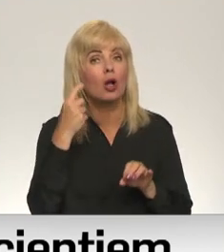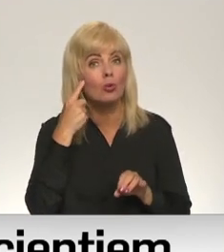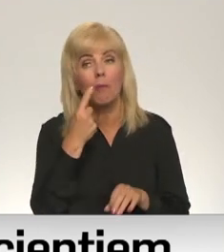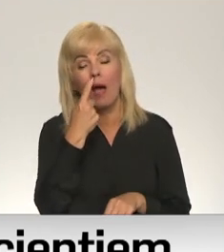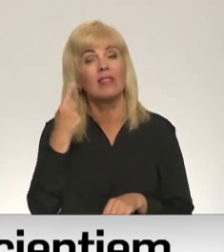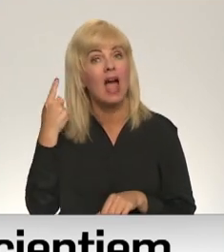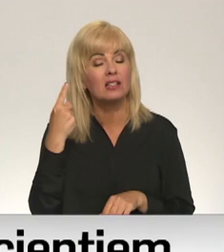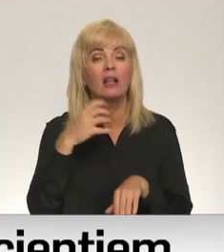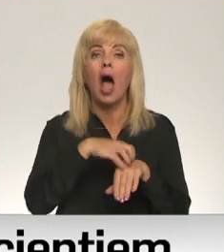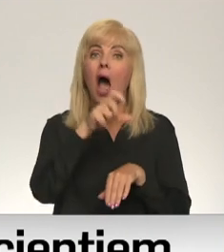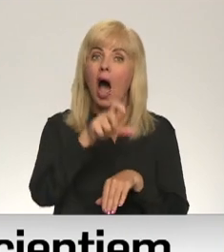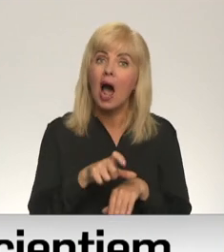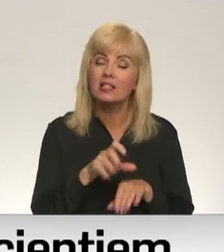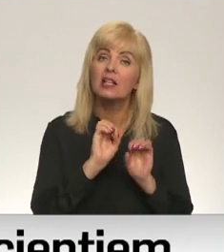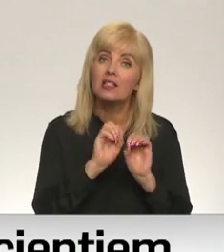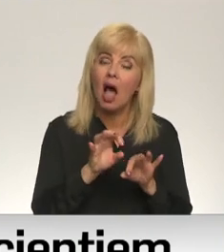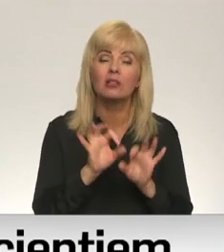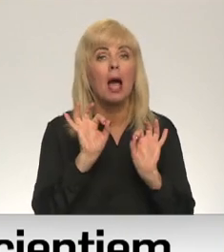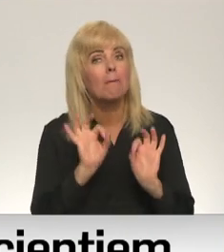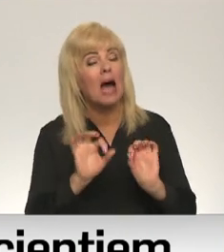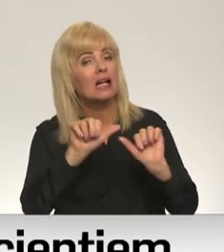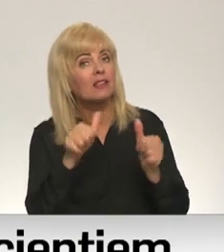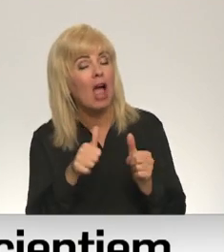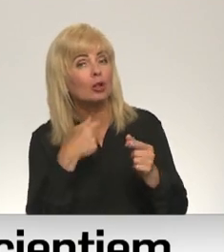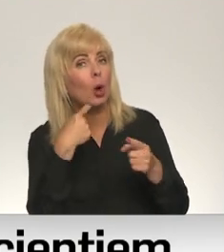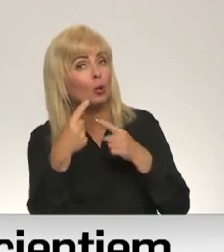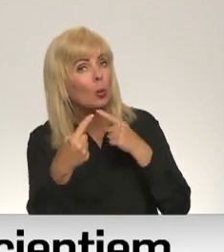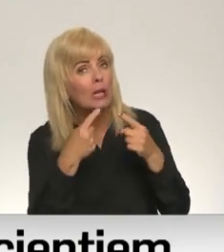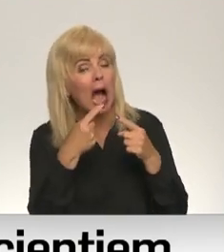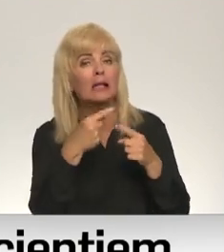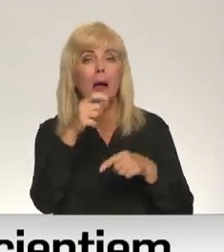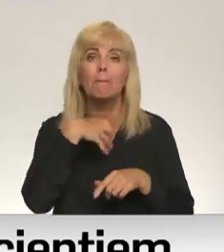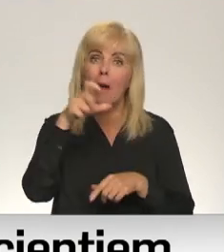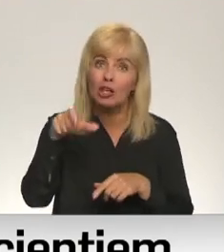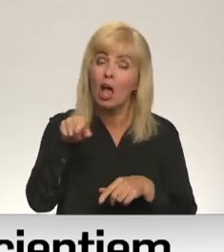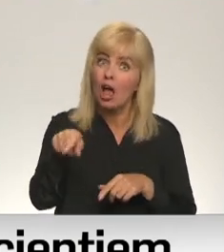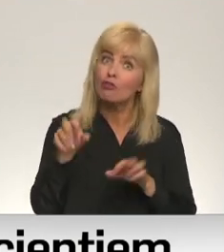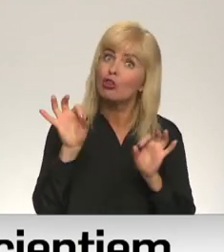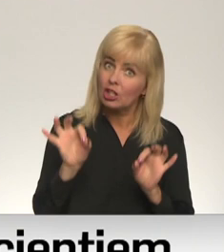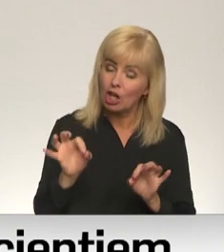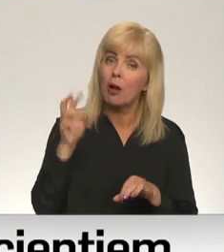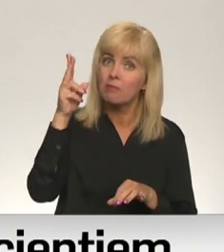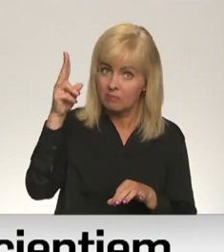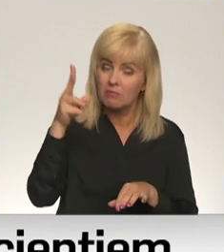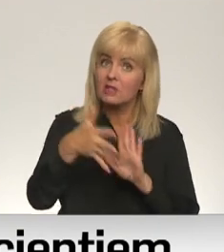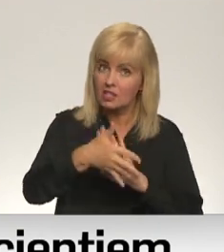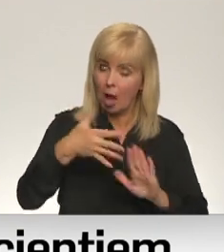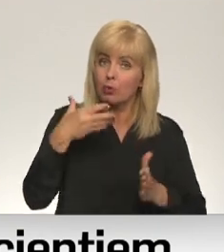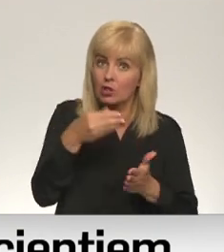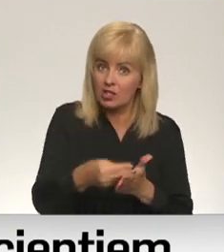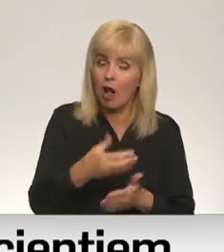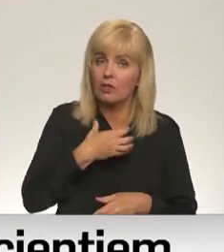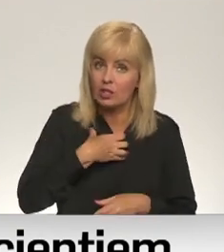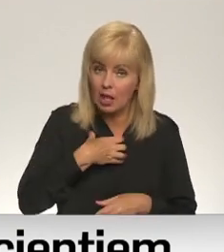nesen. Mediķi arī uzskata, ka veidu, kā pareizi runāt ar pacientu un pārliecināties, vai viņš saprot savu veselības problēmu, vajadzētu plašāk mācīt